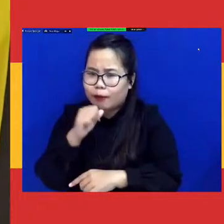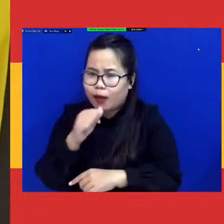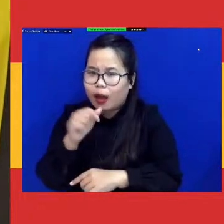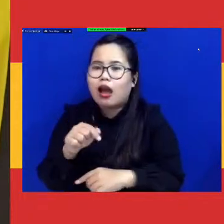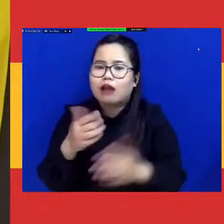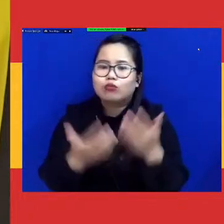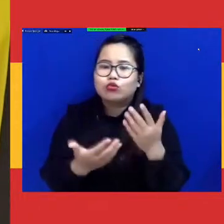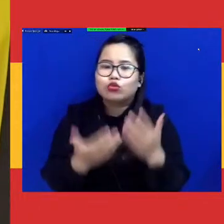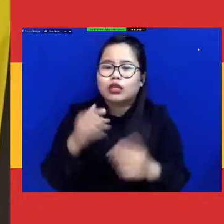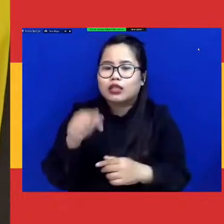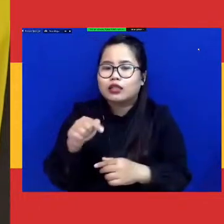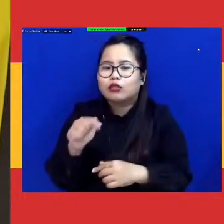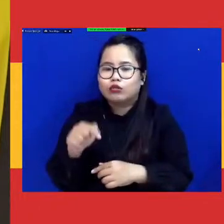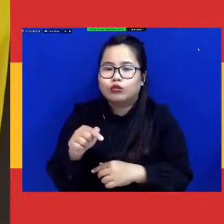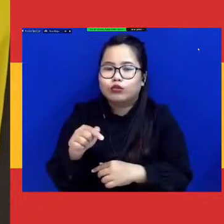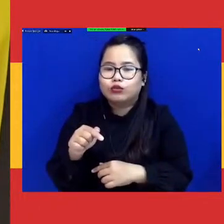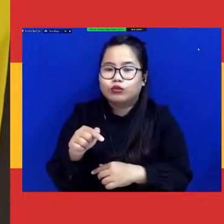paling